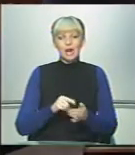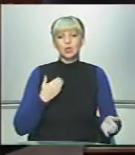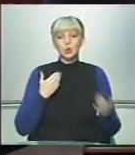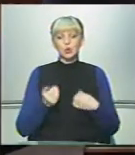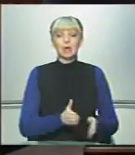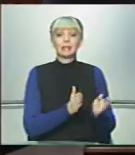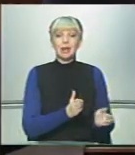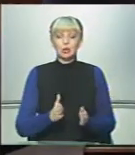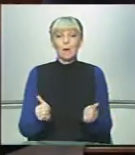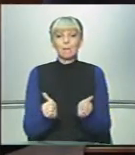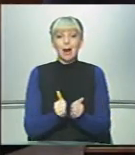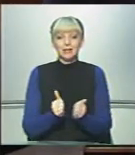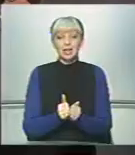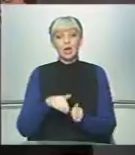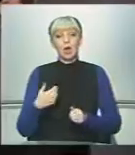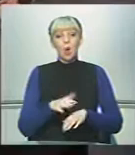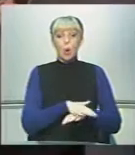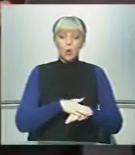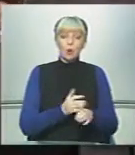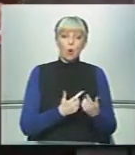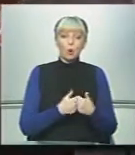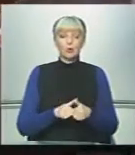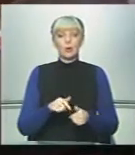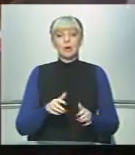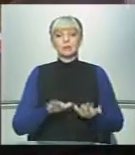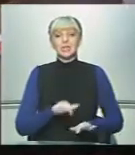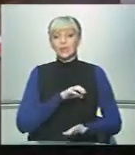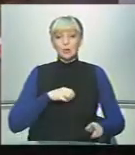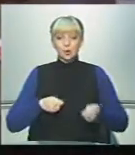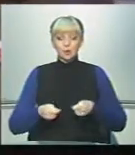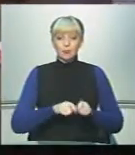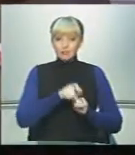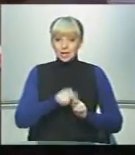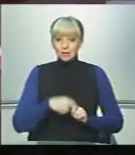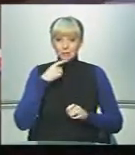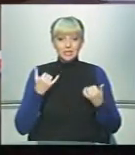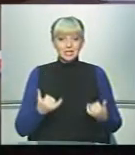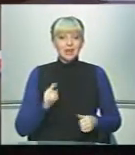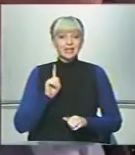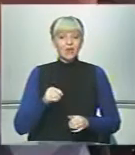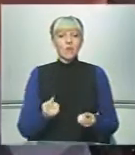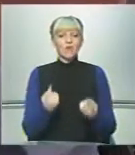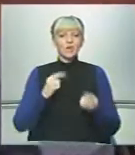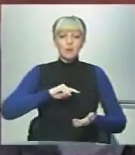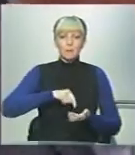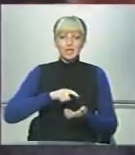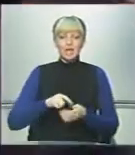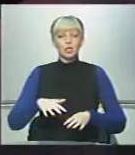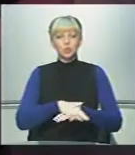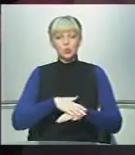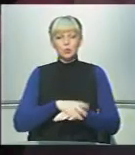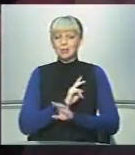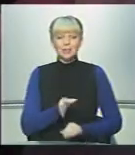стосовно налагодження партнерства між громадськістю та органами місцевого самоврядування. Експерти кажуть, нині навіть у великих містах суспільство